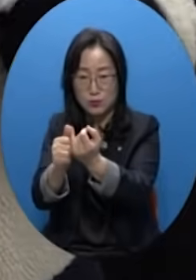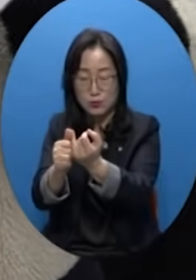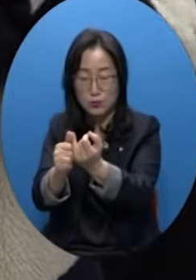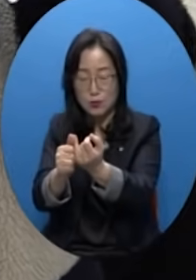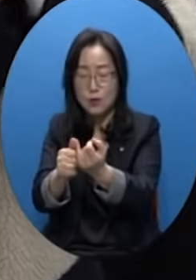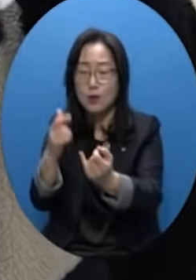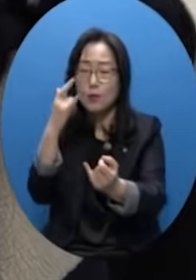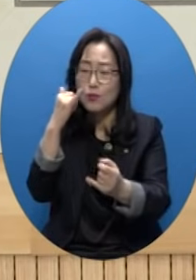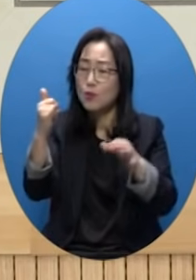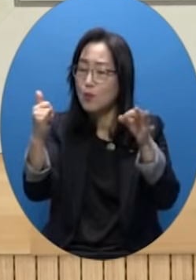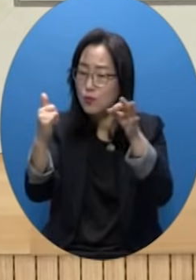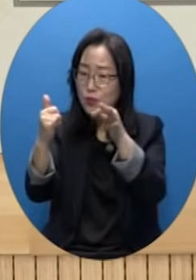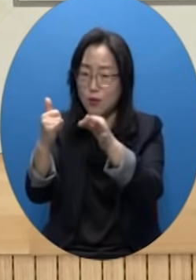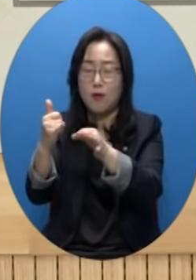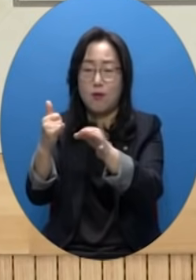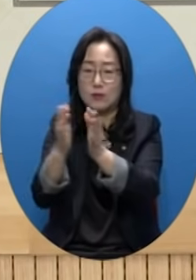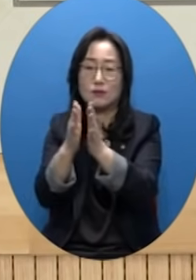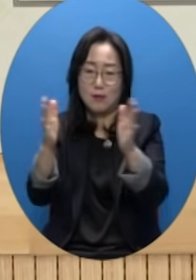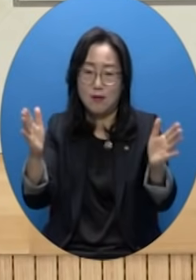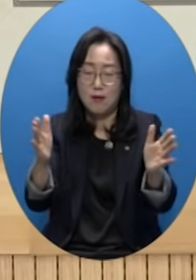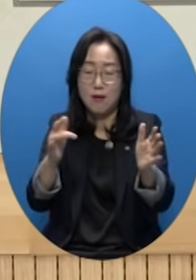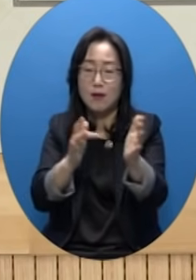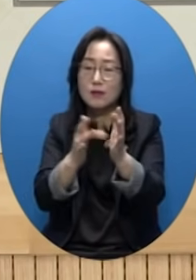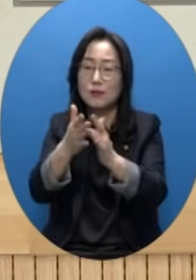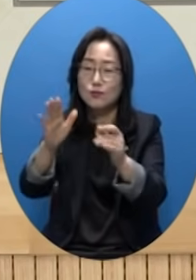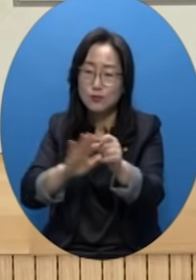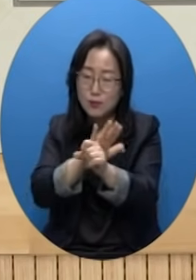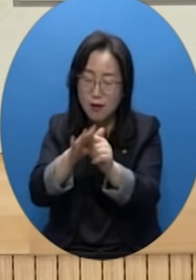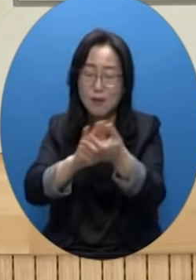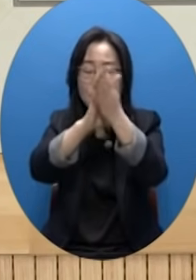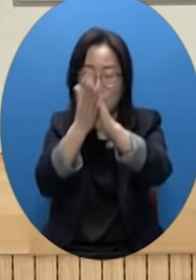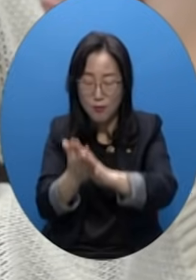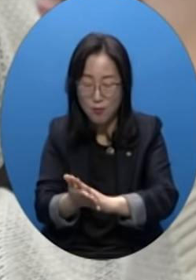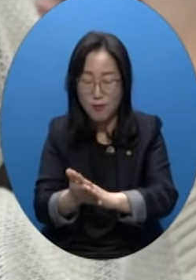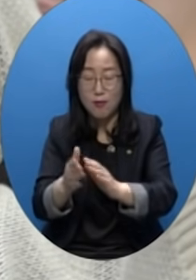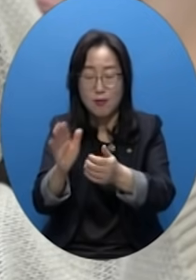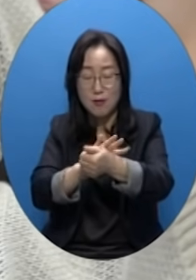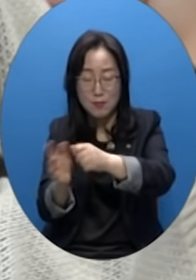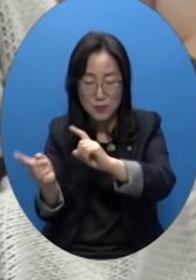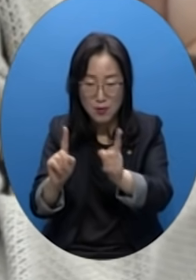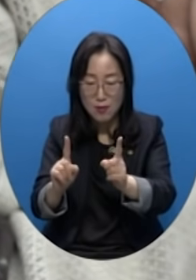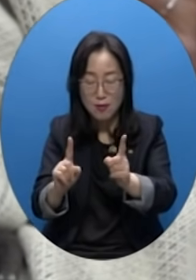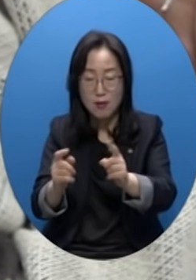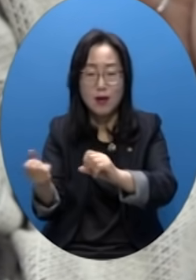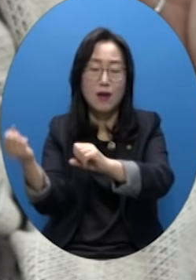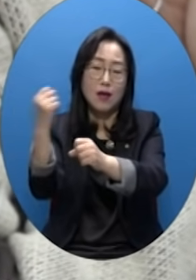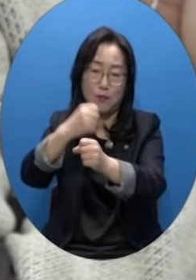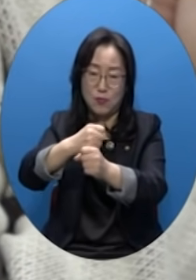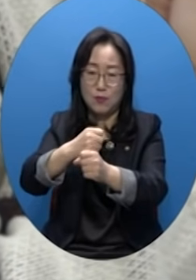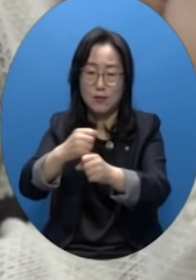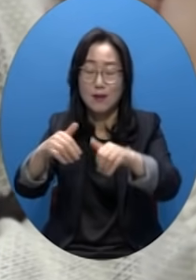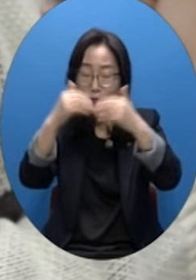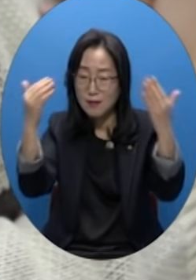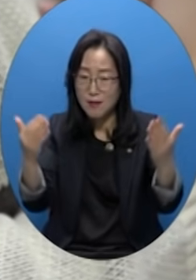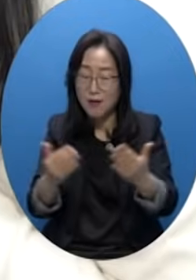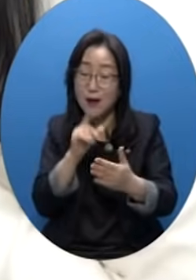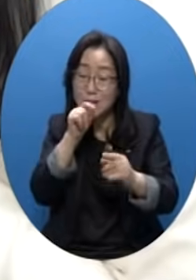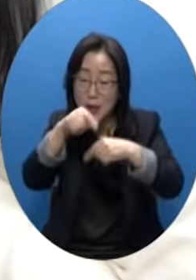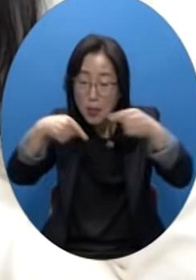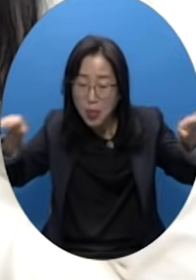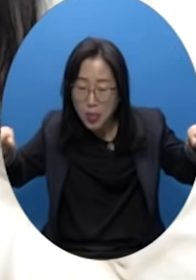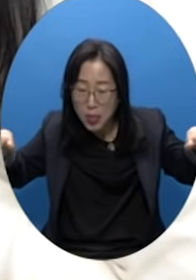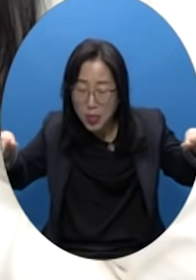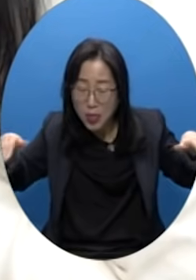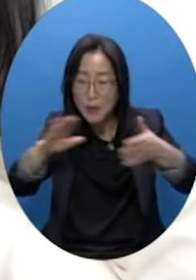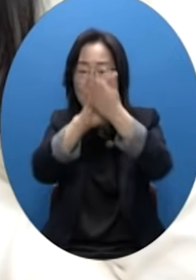부모로 모시고 살아가는 데 저들이 예술의 살아도 녹아 주고 바르다고 치료 받고 회복 되었어요 다들 참 셨다 독수리가